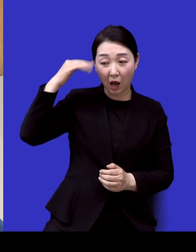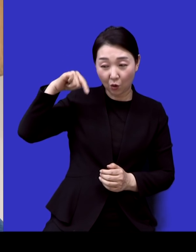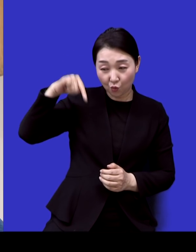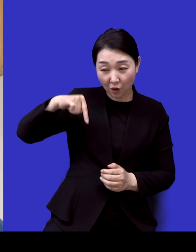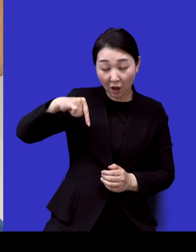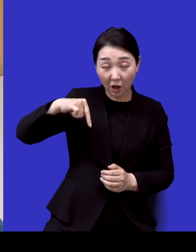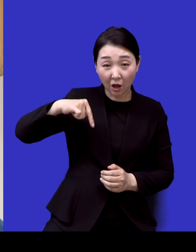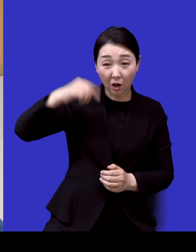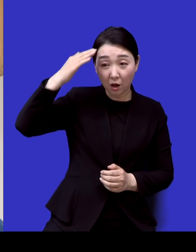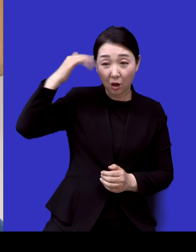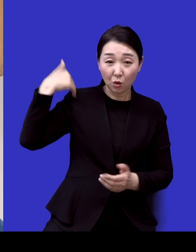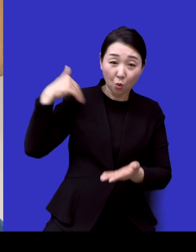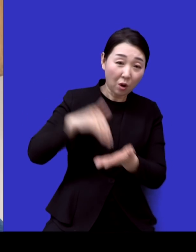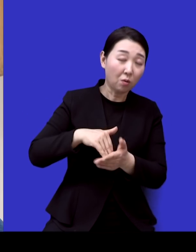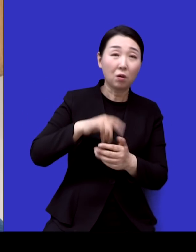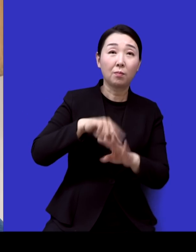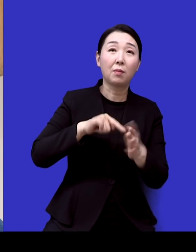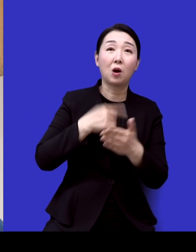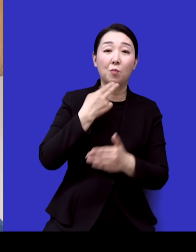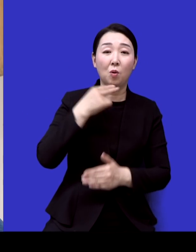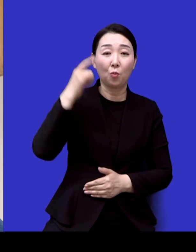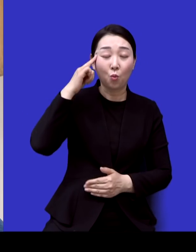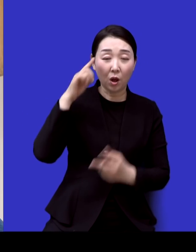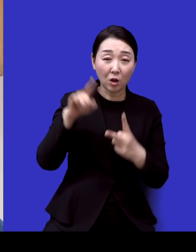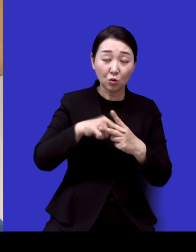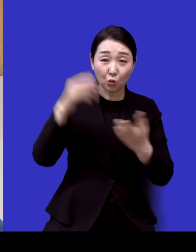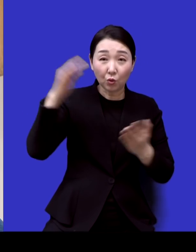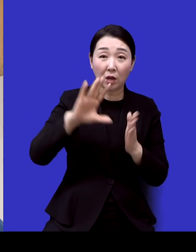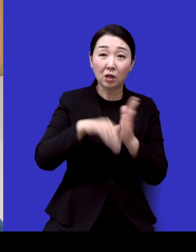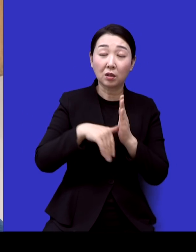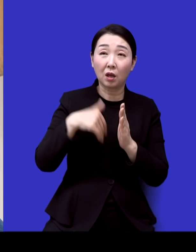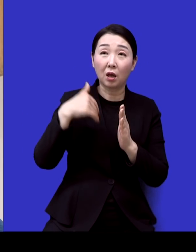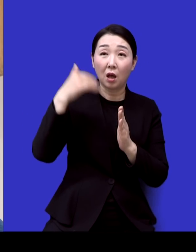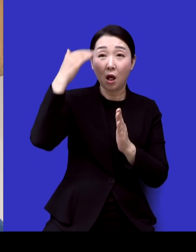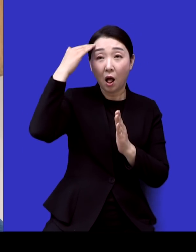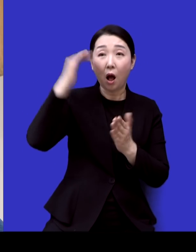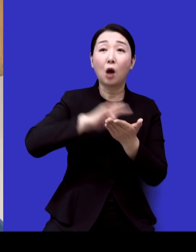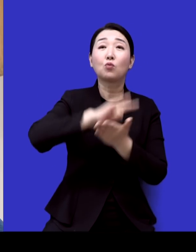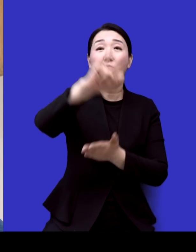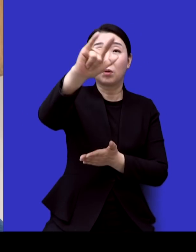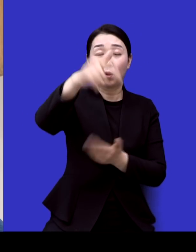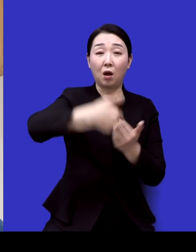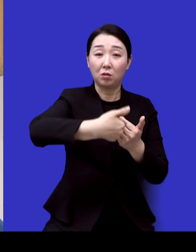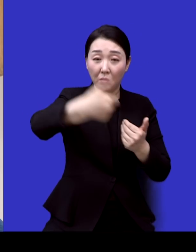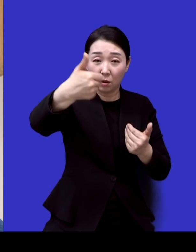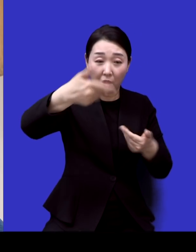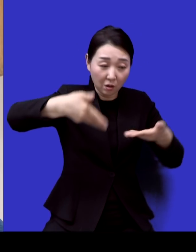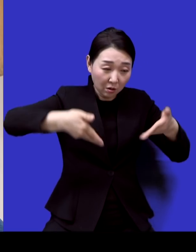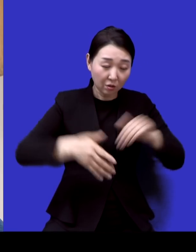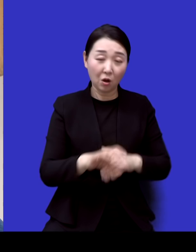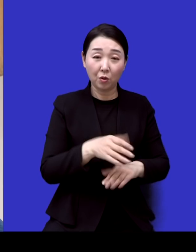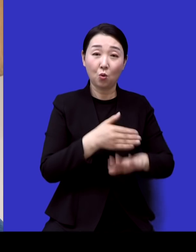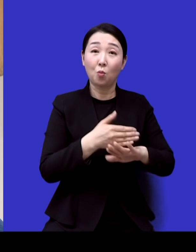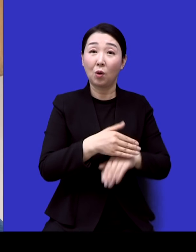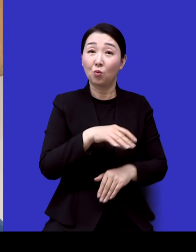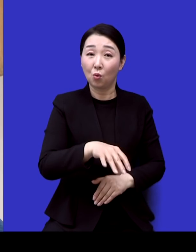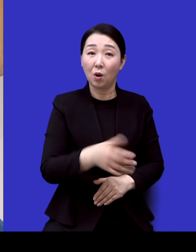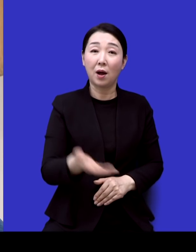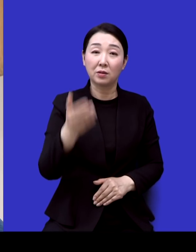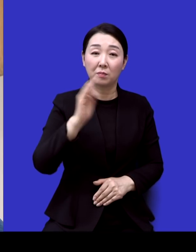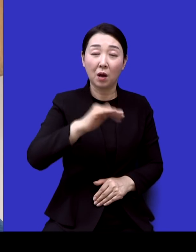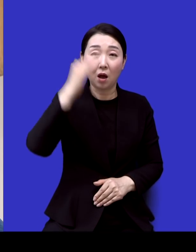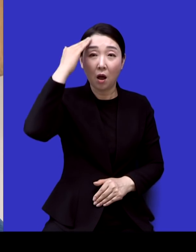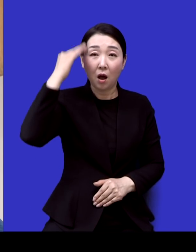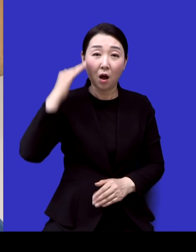돌아올 마음이 정말 없었어요. 네네. 왜냐하면 초등학생 때 한국을 떠났잖아요. 네네. 그래서 너무 태어난 곳, 네. 고마운 곳이긴 하지만 한국에